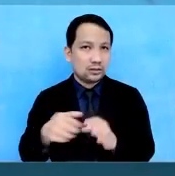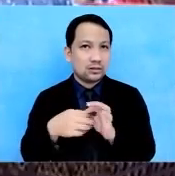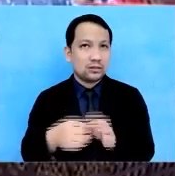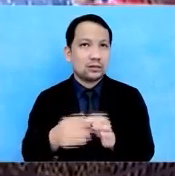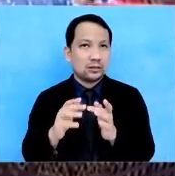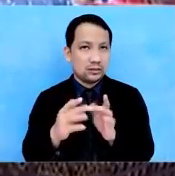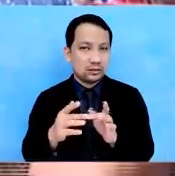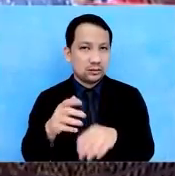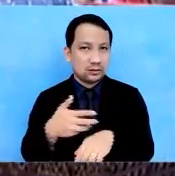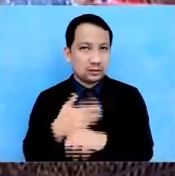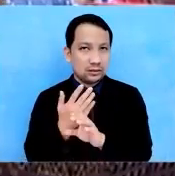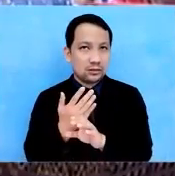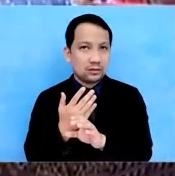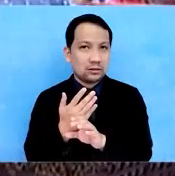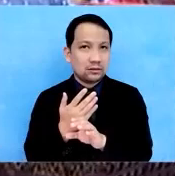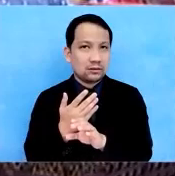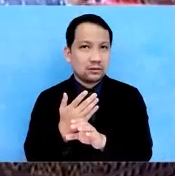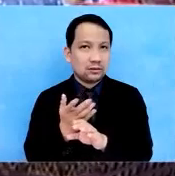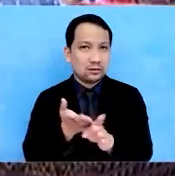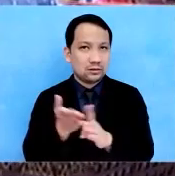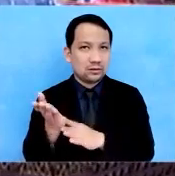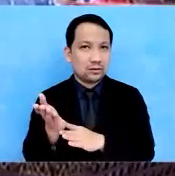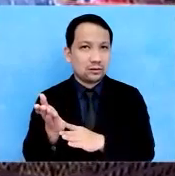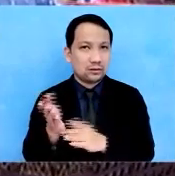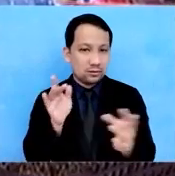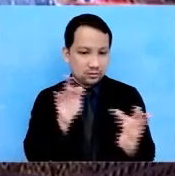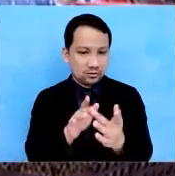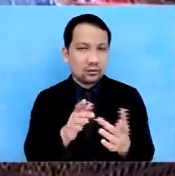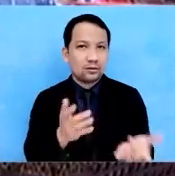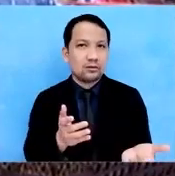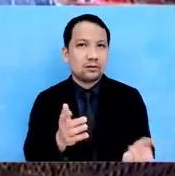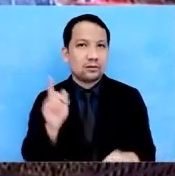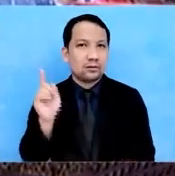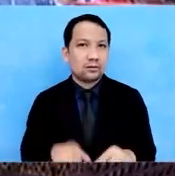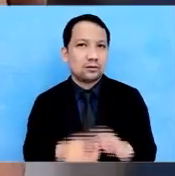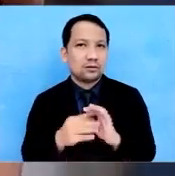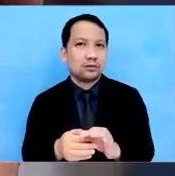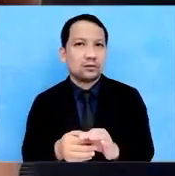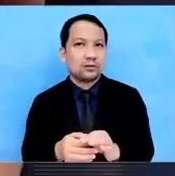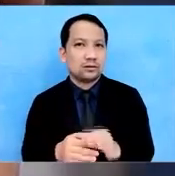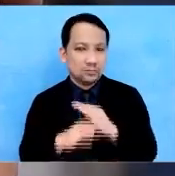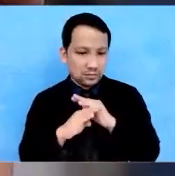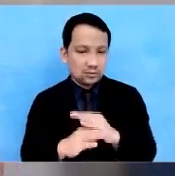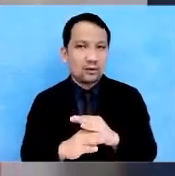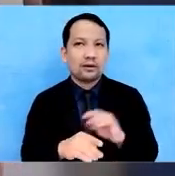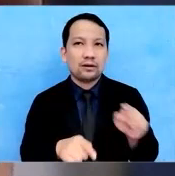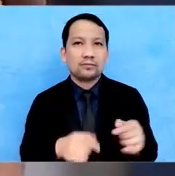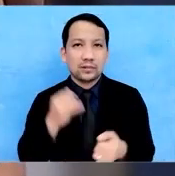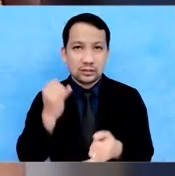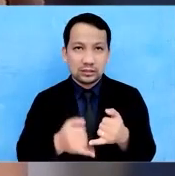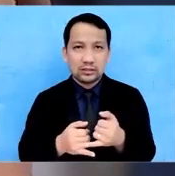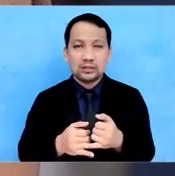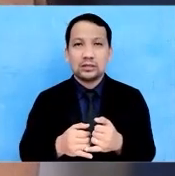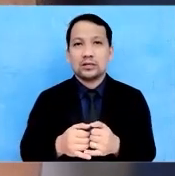Yung delivery kasi kailangan ko kontakin ka eh. Hindi maano yung pag-block. Sa huling tala ng Department